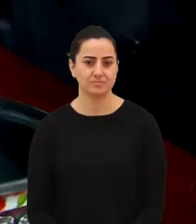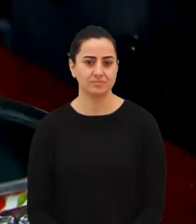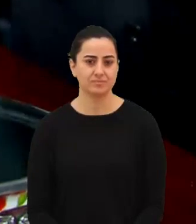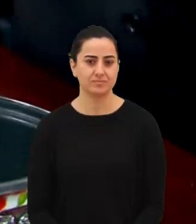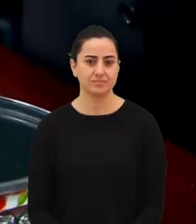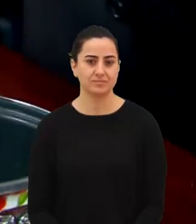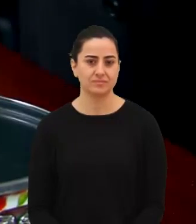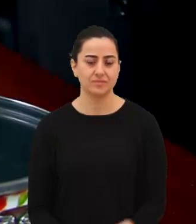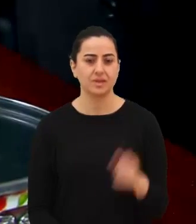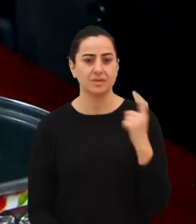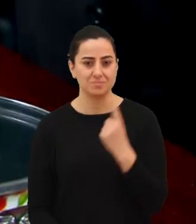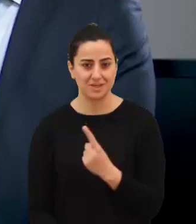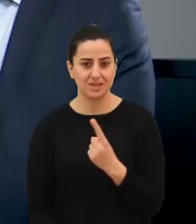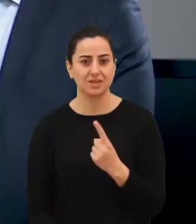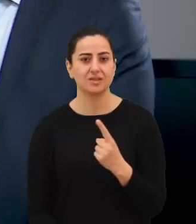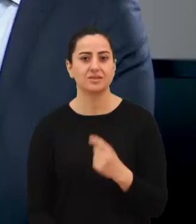1.